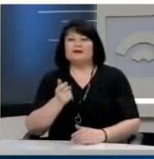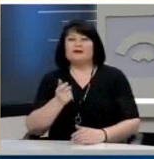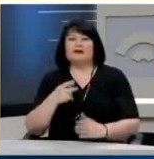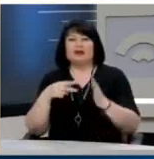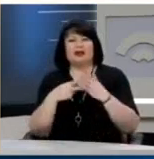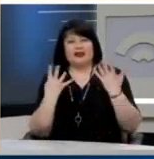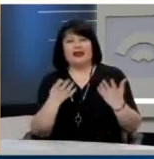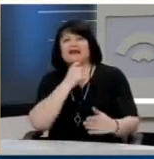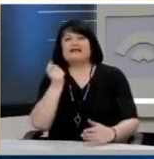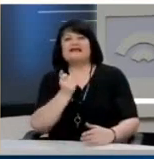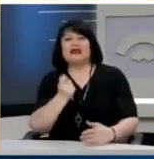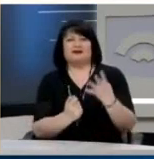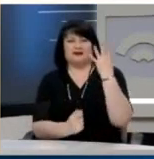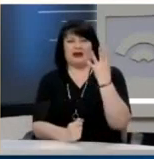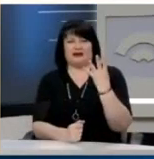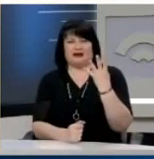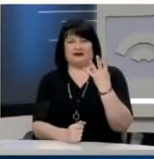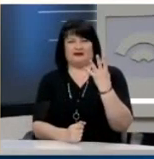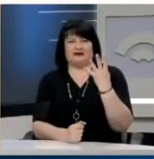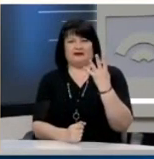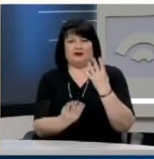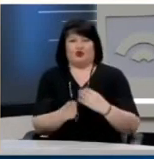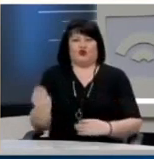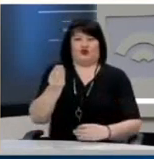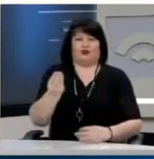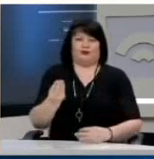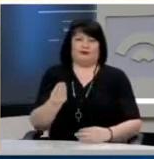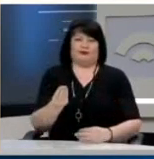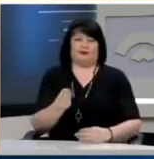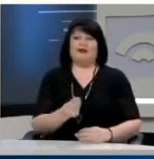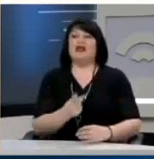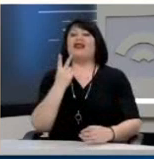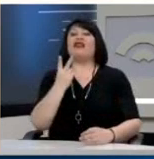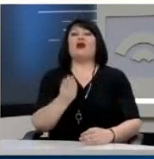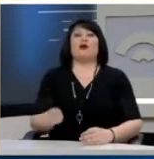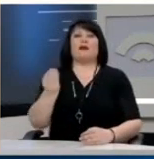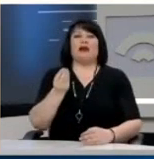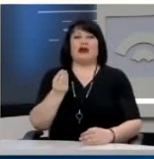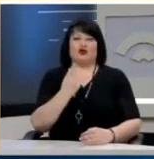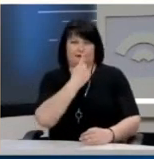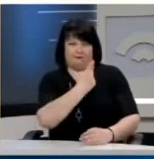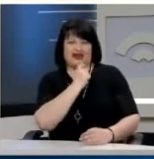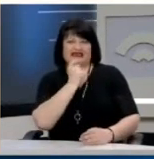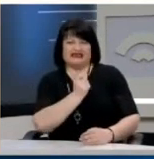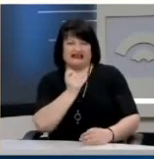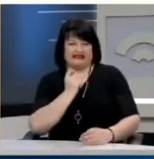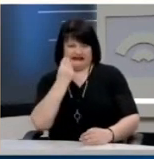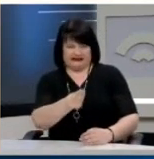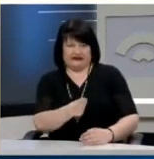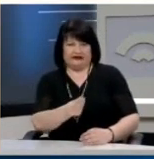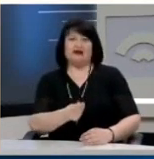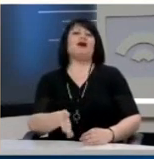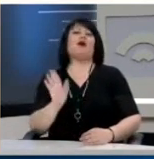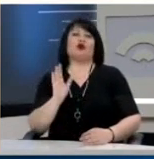οι συντάξεις το 2009 ήτανε 4 επιπλέον. Ήτανε 2 επιπλέον. Δεν ήτανε μία που δίνουμε σήμερα εμείς.